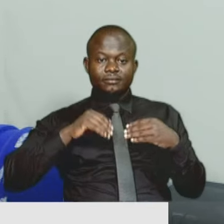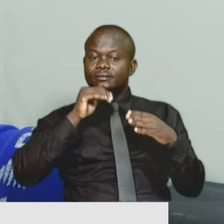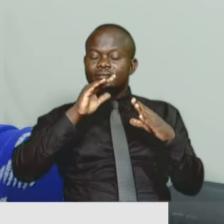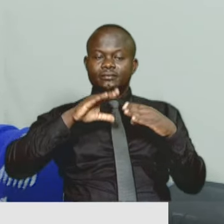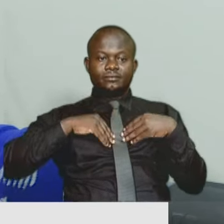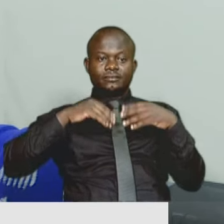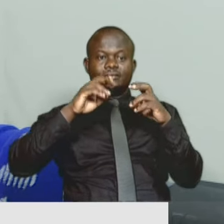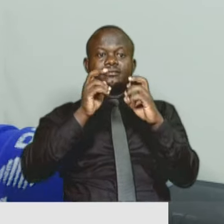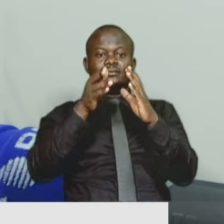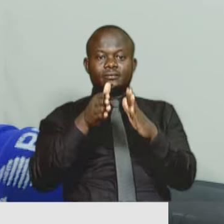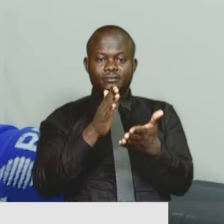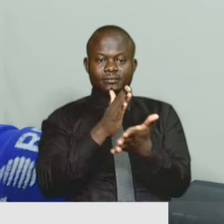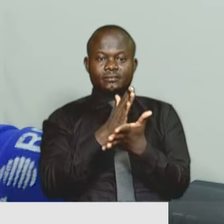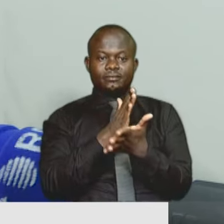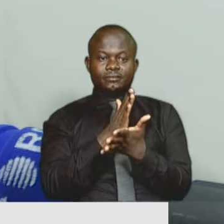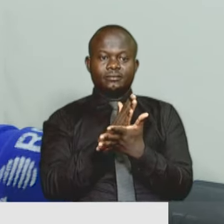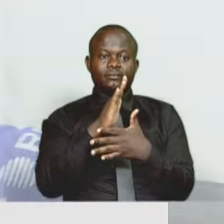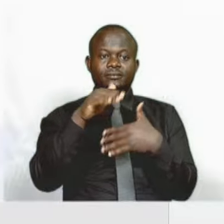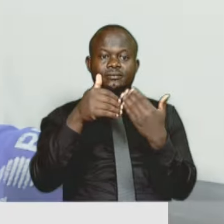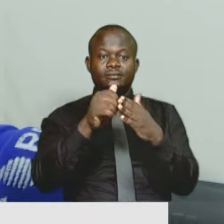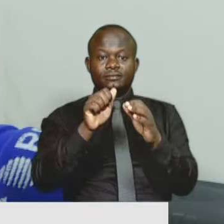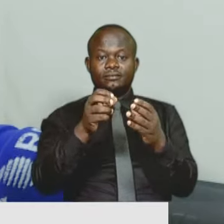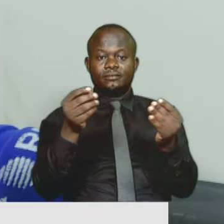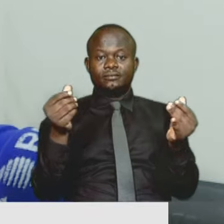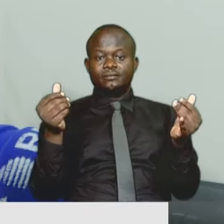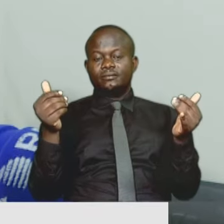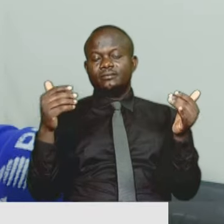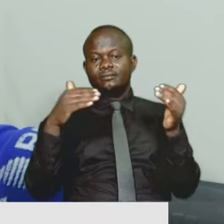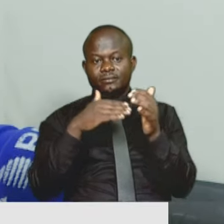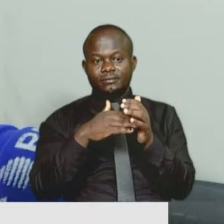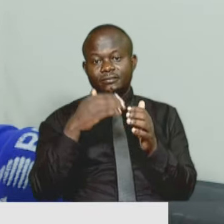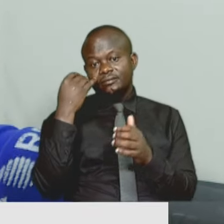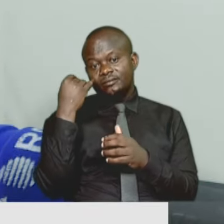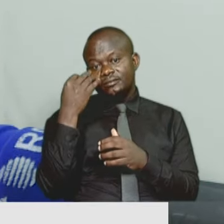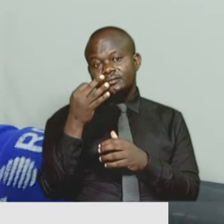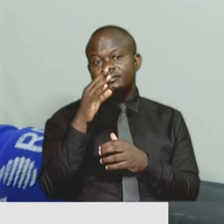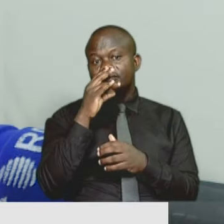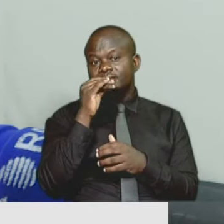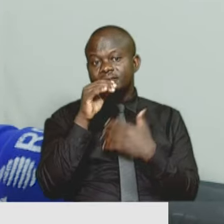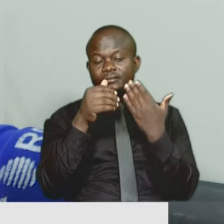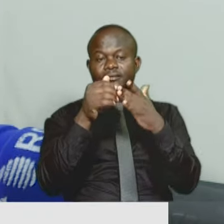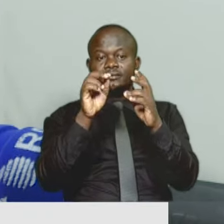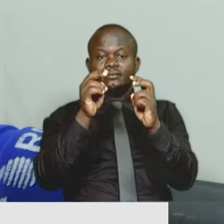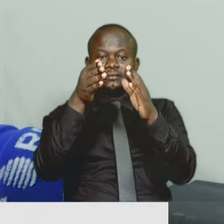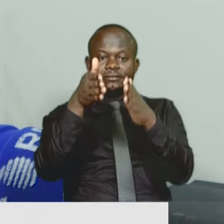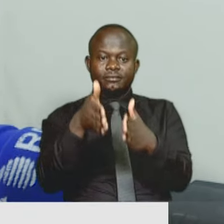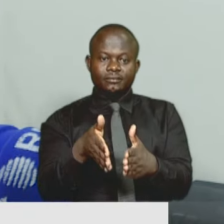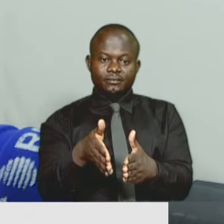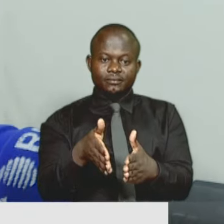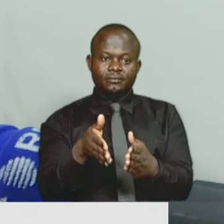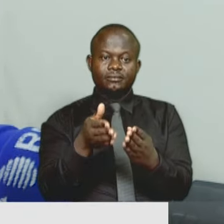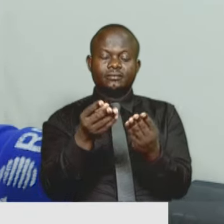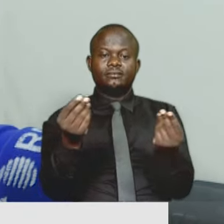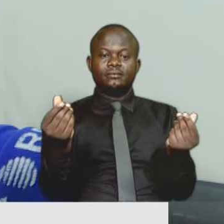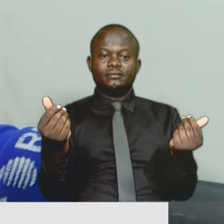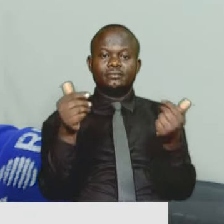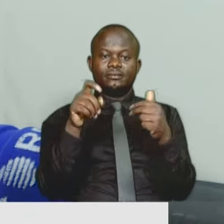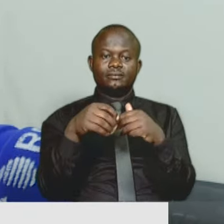wa muntu koko yaba yaragikize no kuvuga ko umuntu yakize